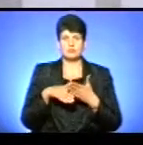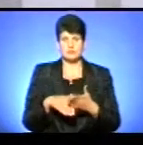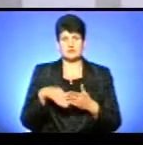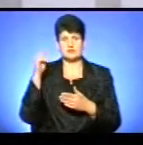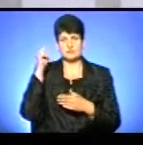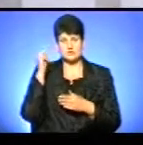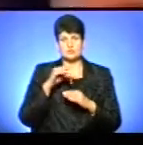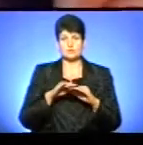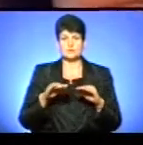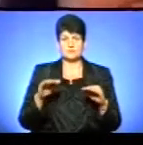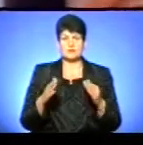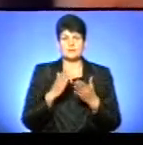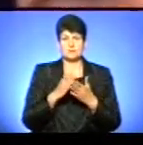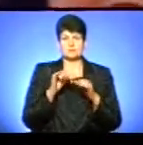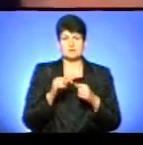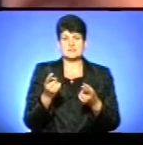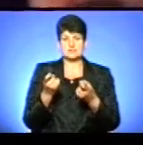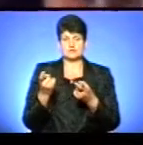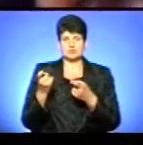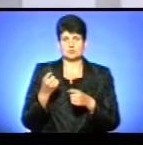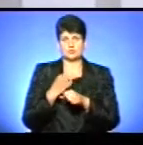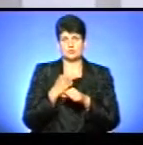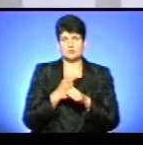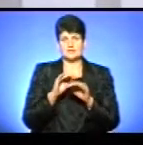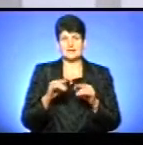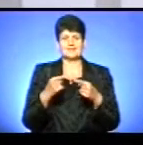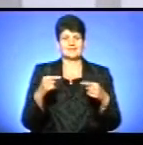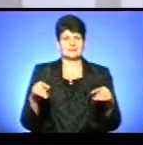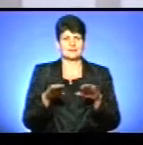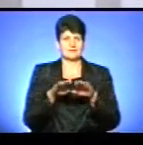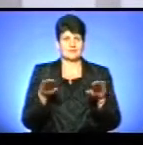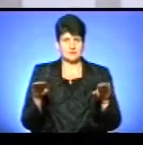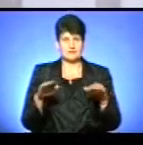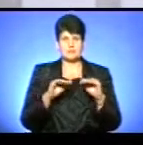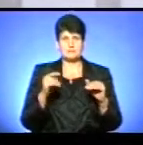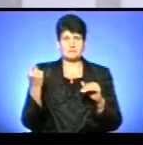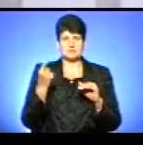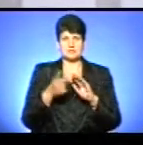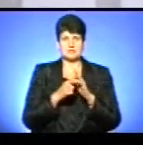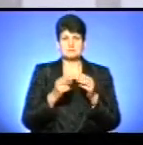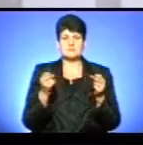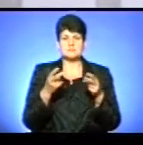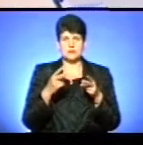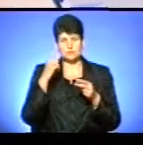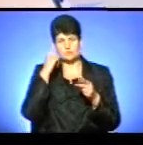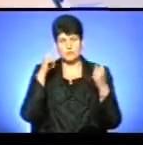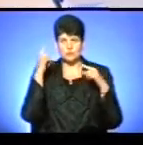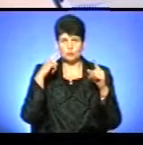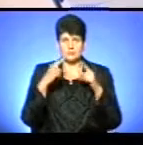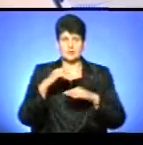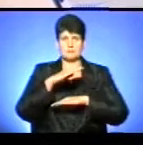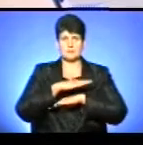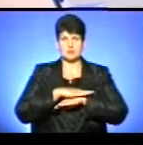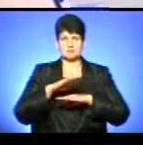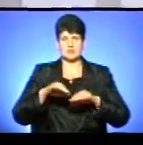маємо можливість залучити до роботи учнів різних рівнів. Для учнів першого класу спеціально придумані парти таким чином, щоб діти